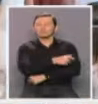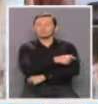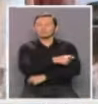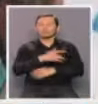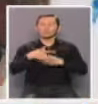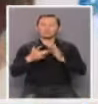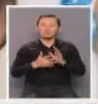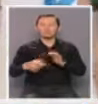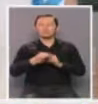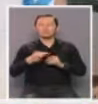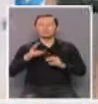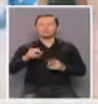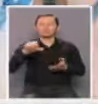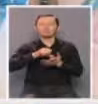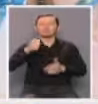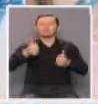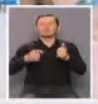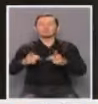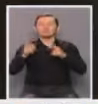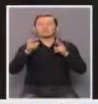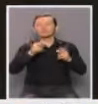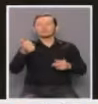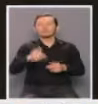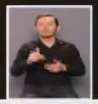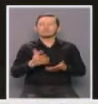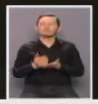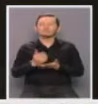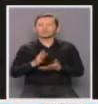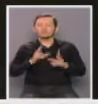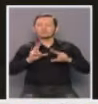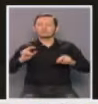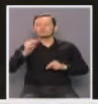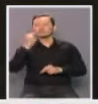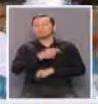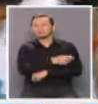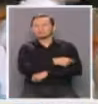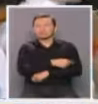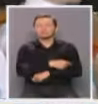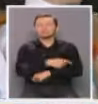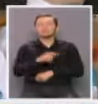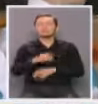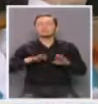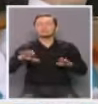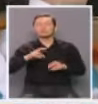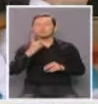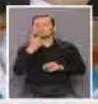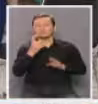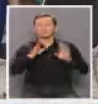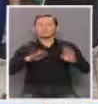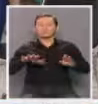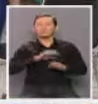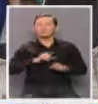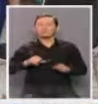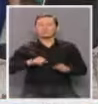қалалық, облыстық деңгейде өткізіліп жүрген шараларға қатысып, жүлделі орындарға ие болып жүр. Енді балабақшаның биылғы 100 бөбек